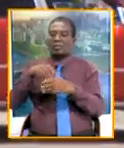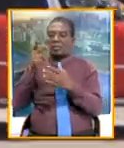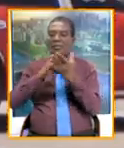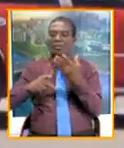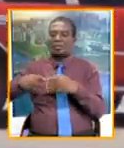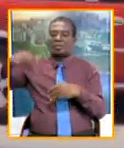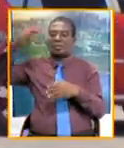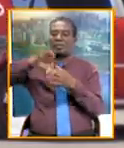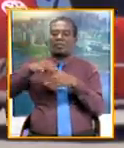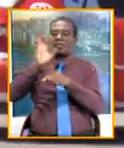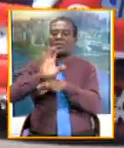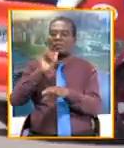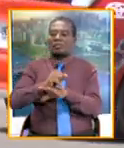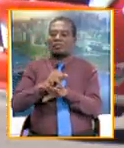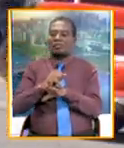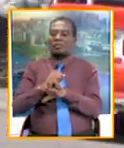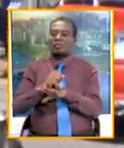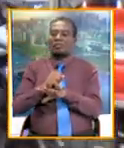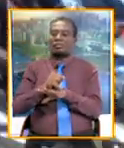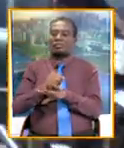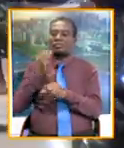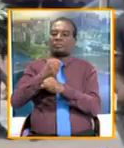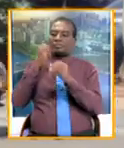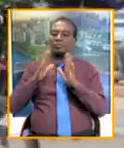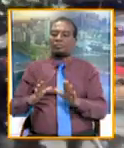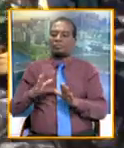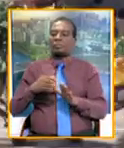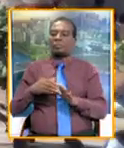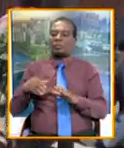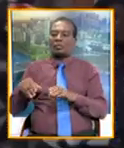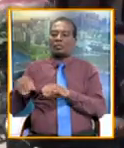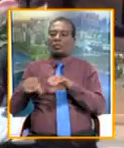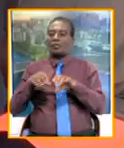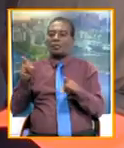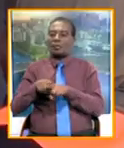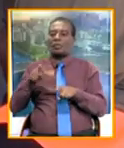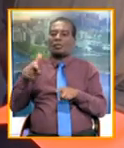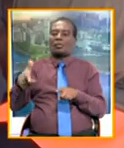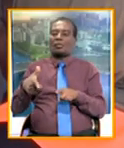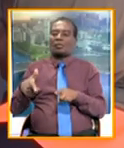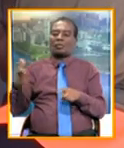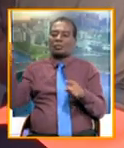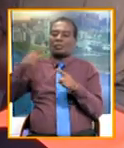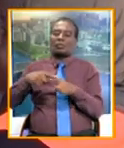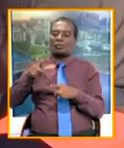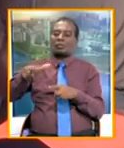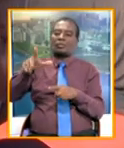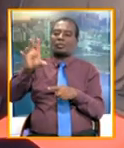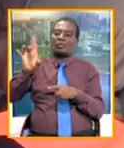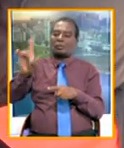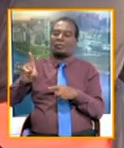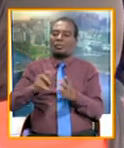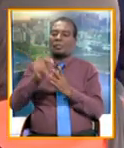partie du nord de la Côte d'Ivoire. Les agents recenseurs vont lui emboîter le pas à compter de ce jour jusqu'au 28 novembre